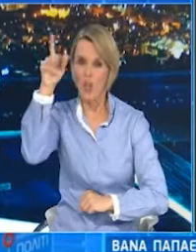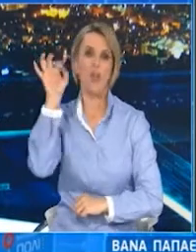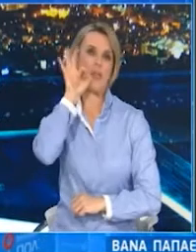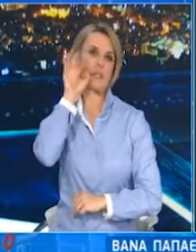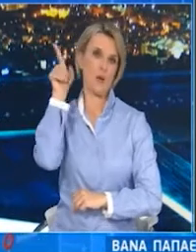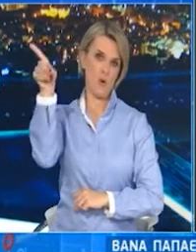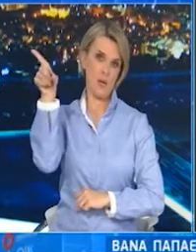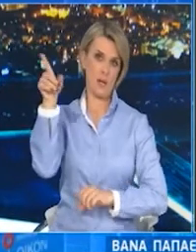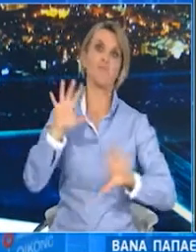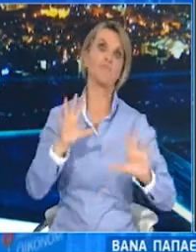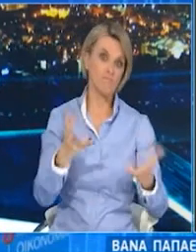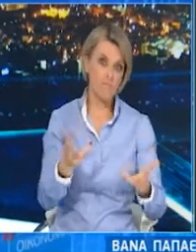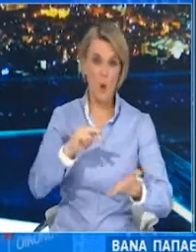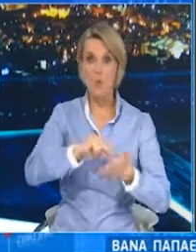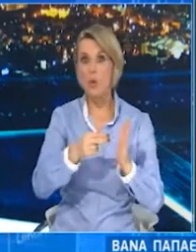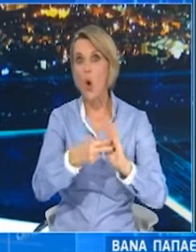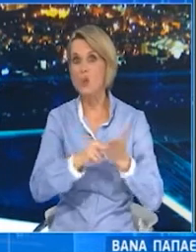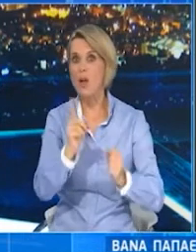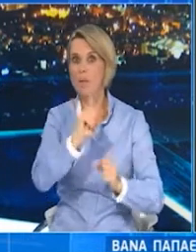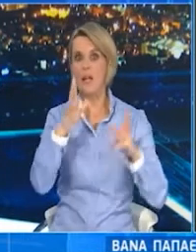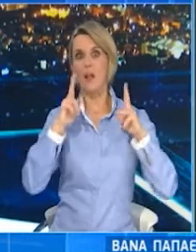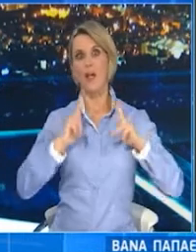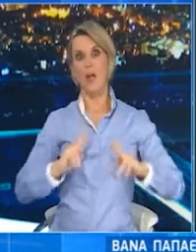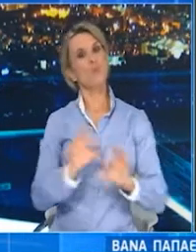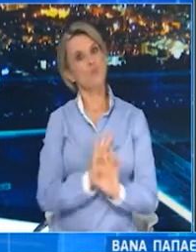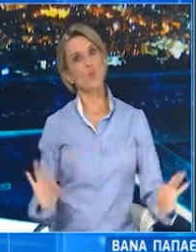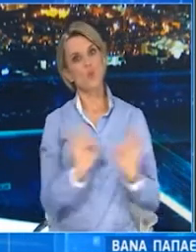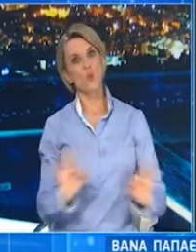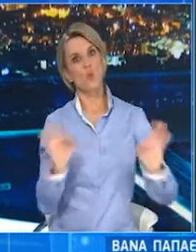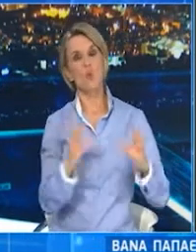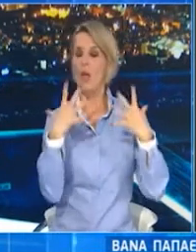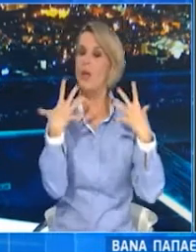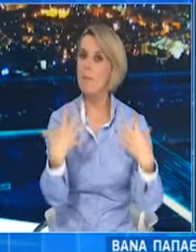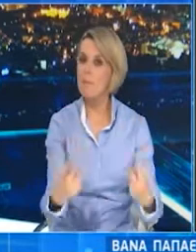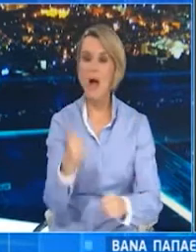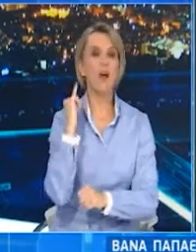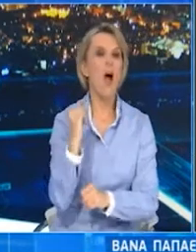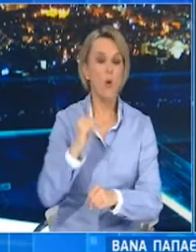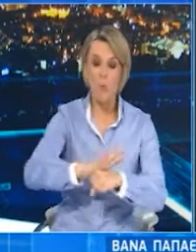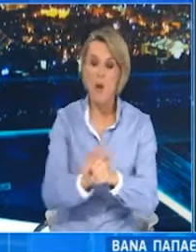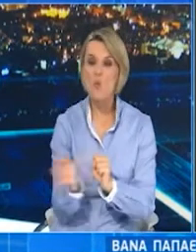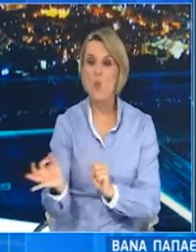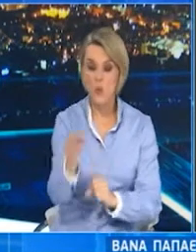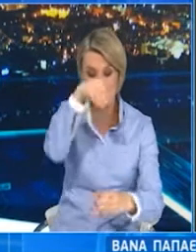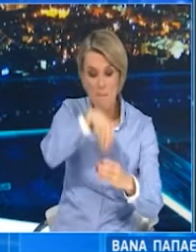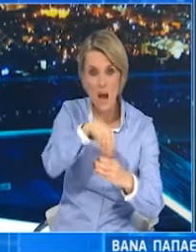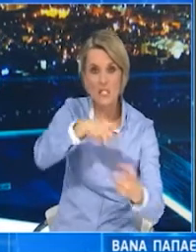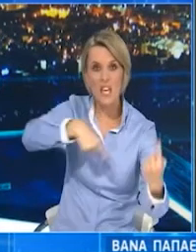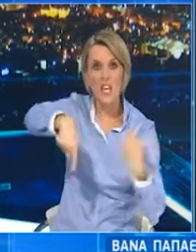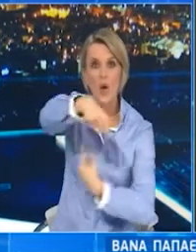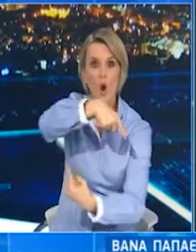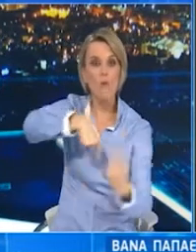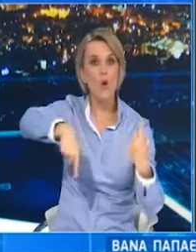γενικότερα. Αυτό σημαίνει ότι ο ιός κυκλοφορεί ανάμεσά μας. Η διασπορά του ιού αφορά ολόκληρη την